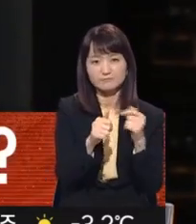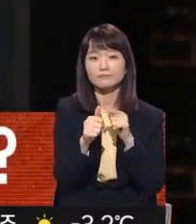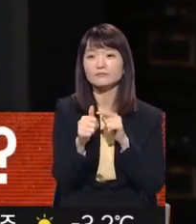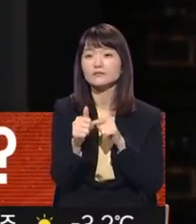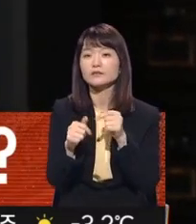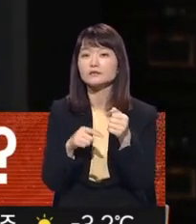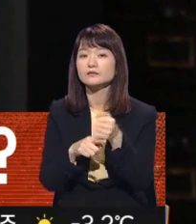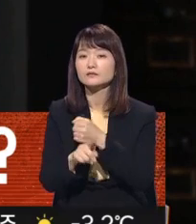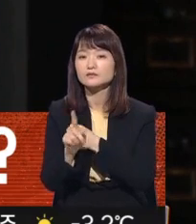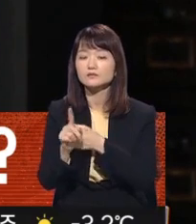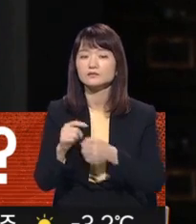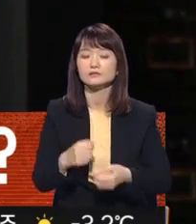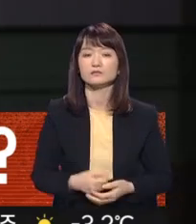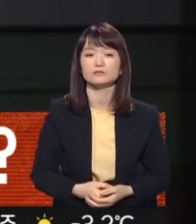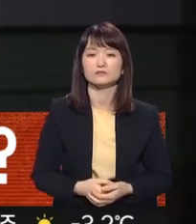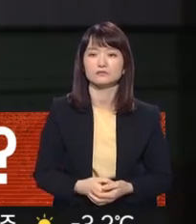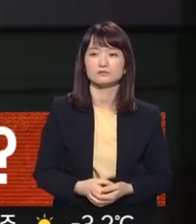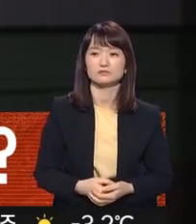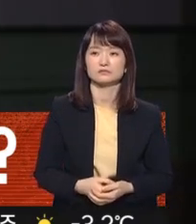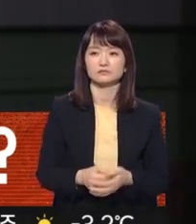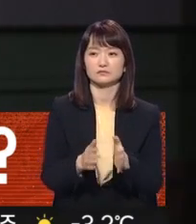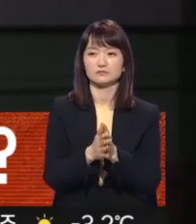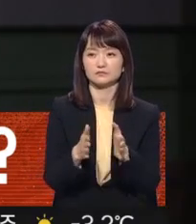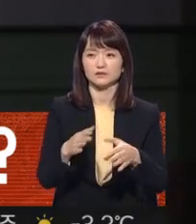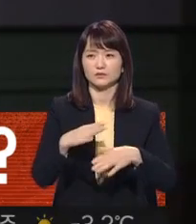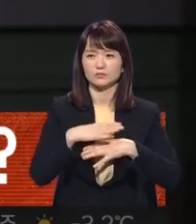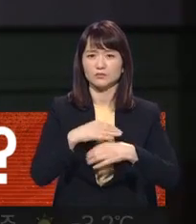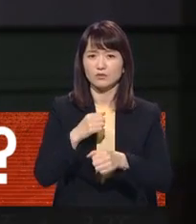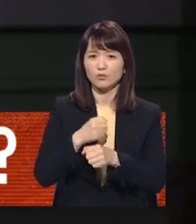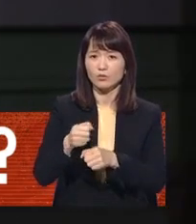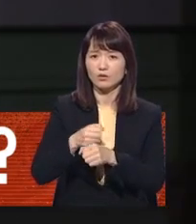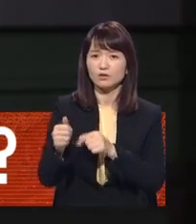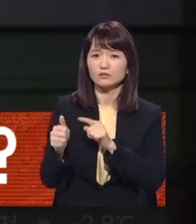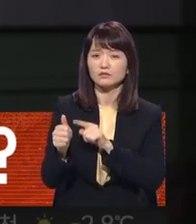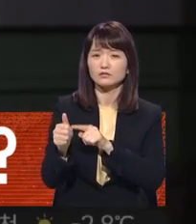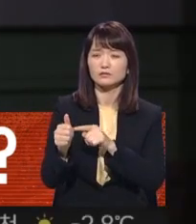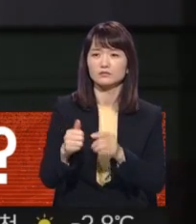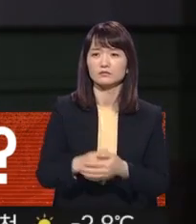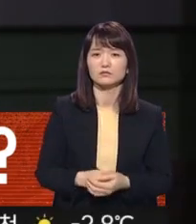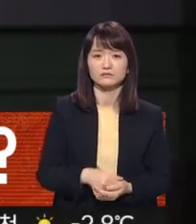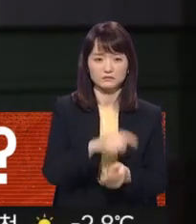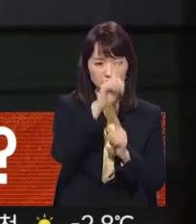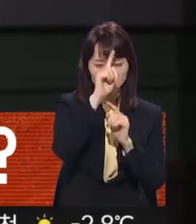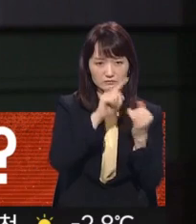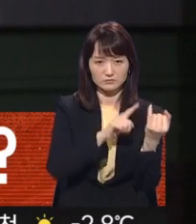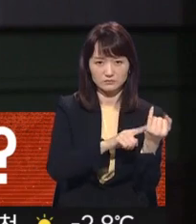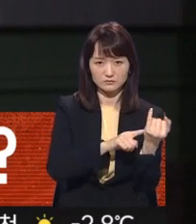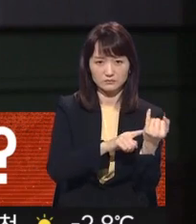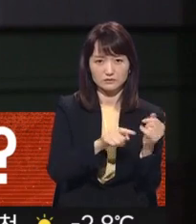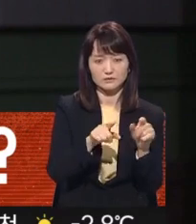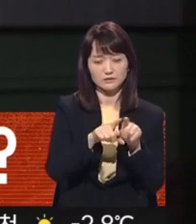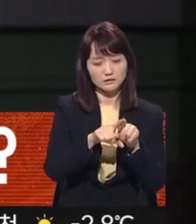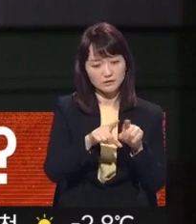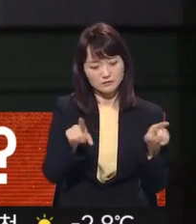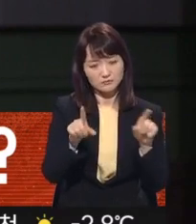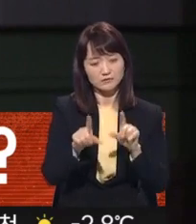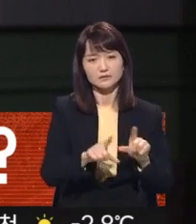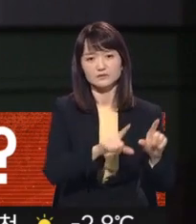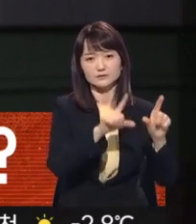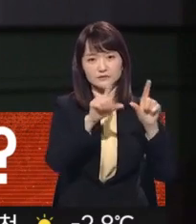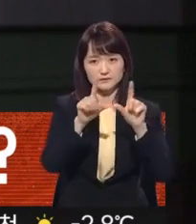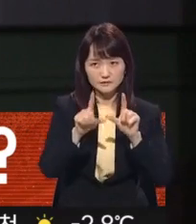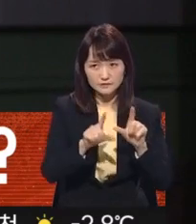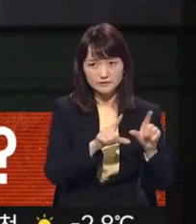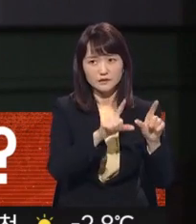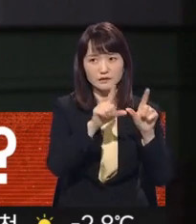이유가 뭐였습니까 그 시작도 좀 무섭고 황당한데요이 남성이 이수진 원장의 그 일상 사진이라든지 얘기들이 올라오고